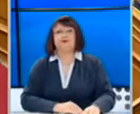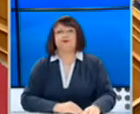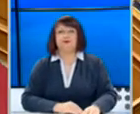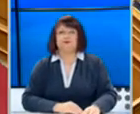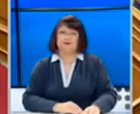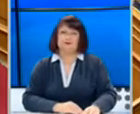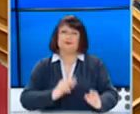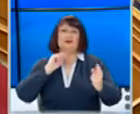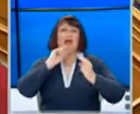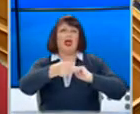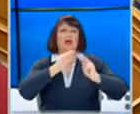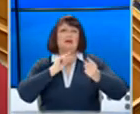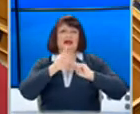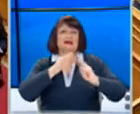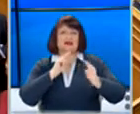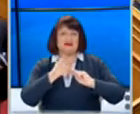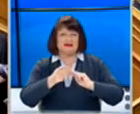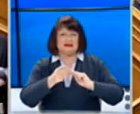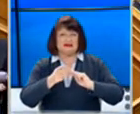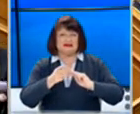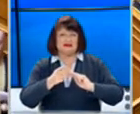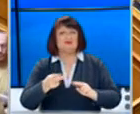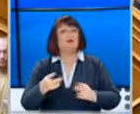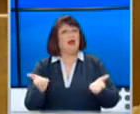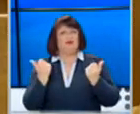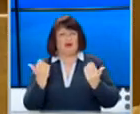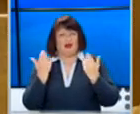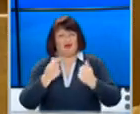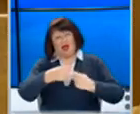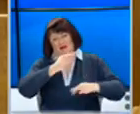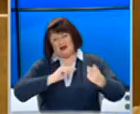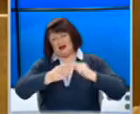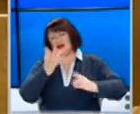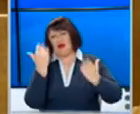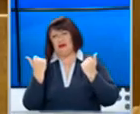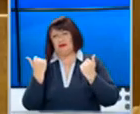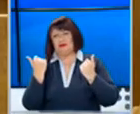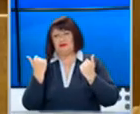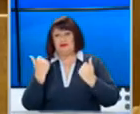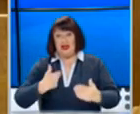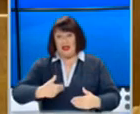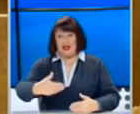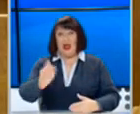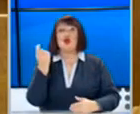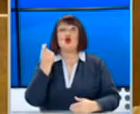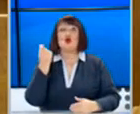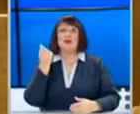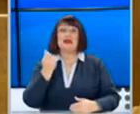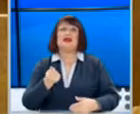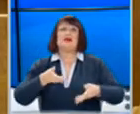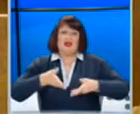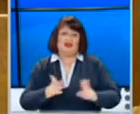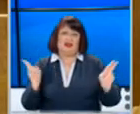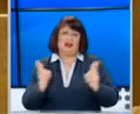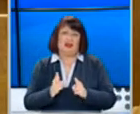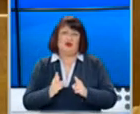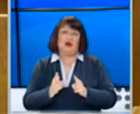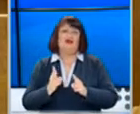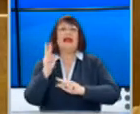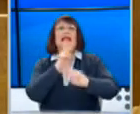Απαντήσεις στις 2 ομιλίες του κύριου Μητσοτάκη για αυτά τα φλέγοντα ζητήματα δεν πήραμε. Η χώρα μας βρίσκεται ενώπιον μιας οικονομικής, μιας δημογραφικής και μιας κλιματικής